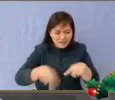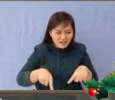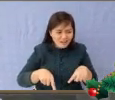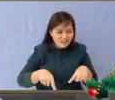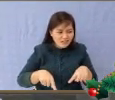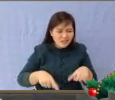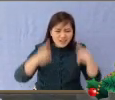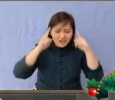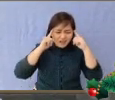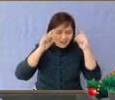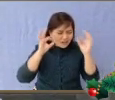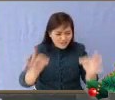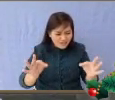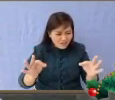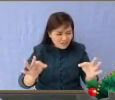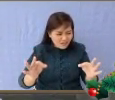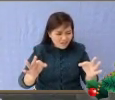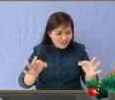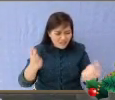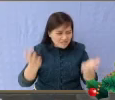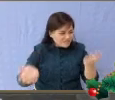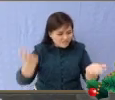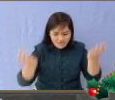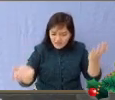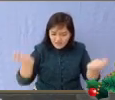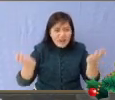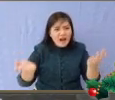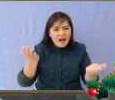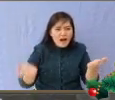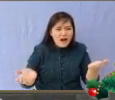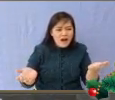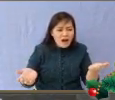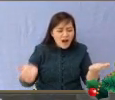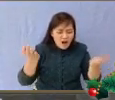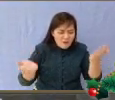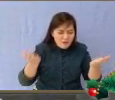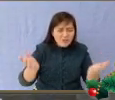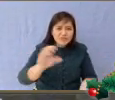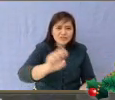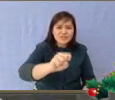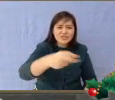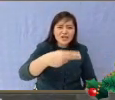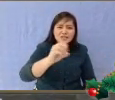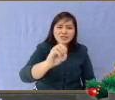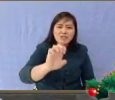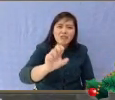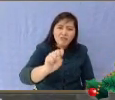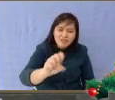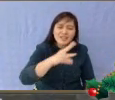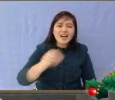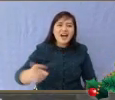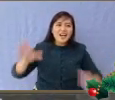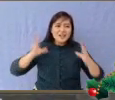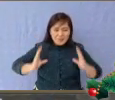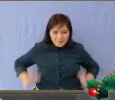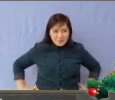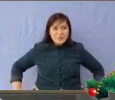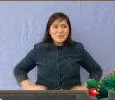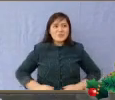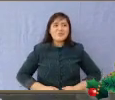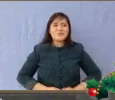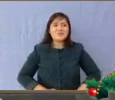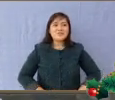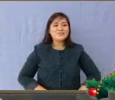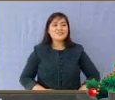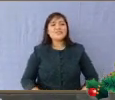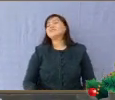alam kung anong klaseng blouse, anong klaseng palda, anong klaseng gown ang iyong isusuot.